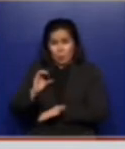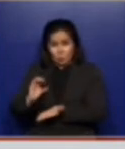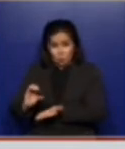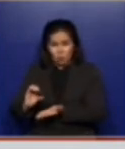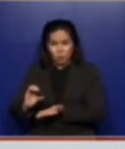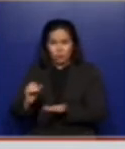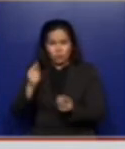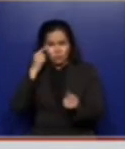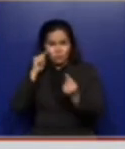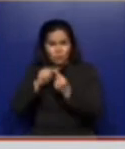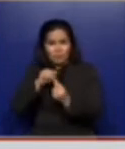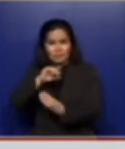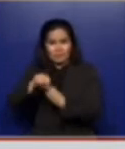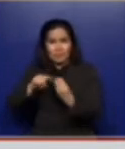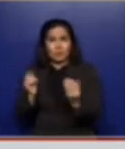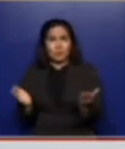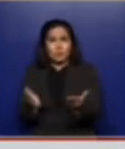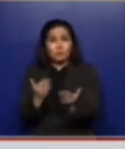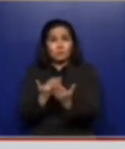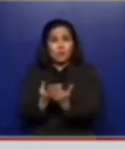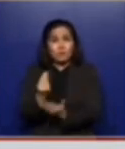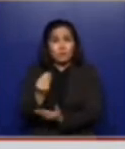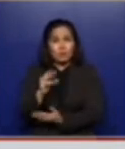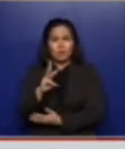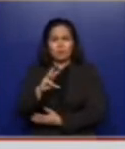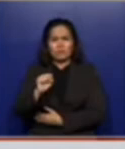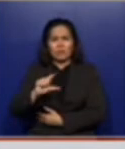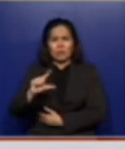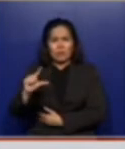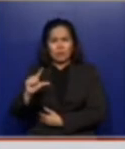จ 600,000 กว่าล้านเอง